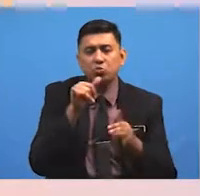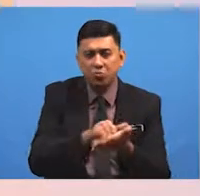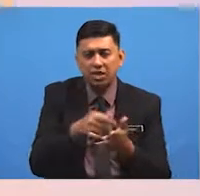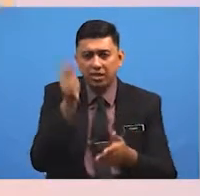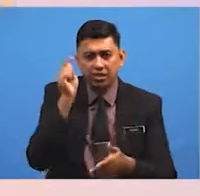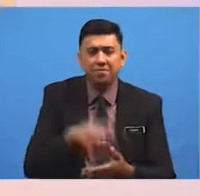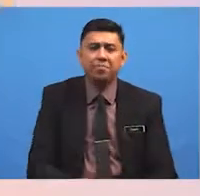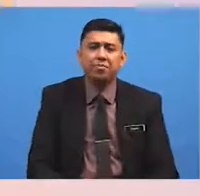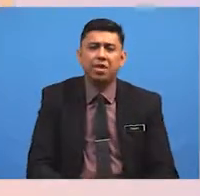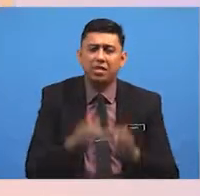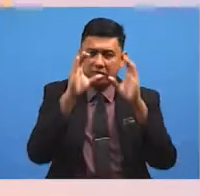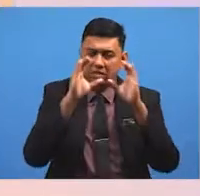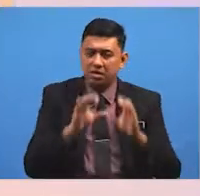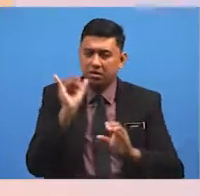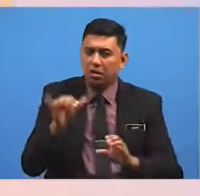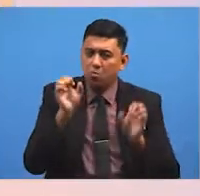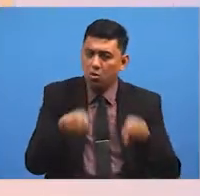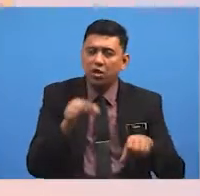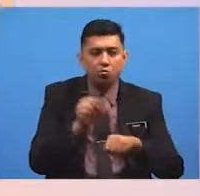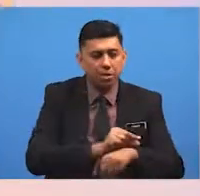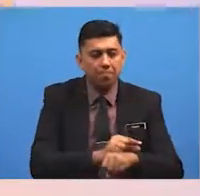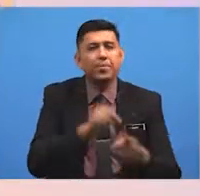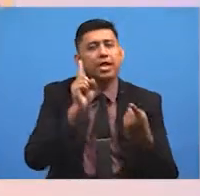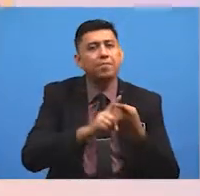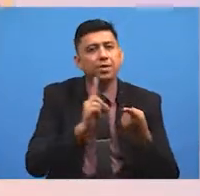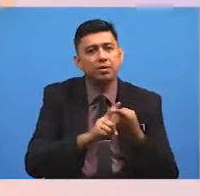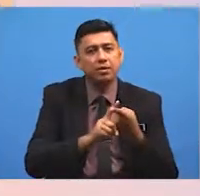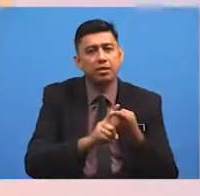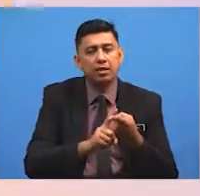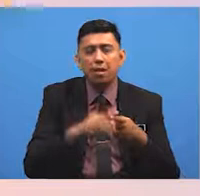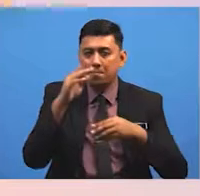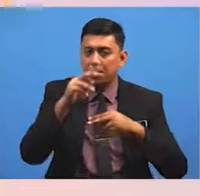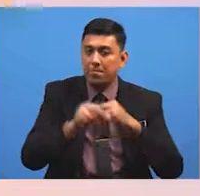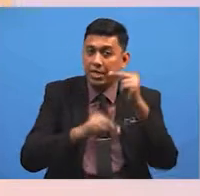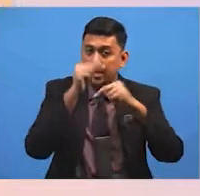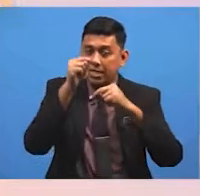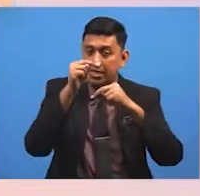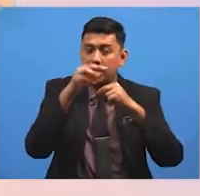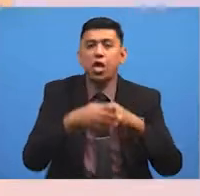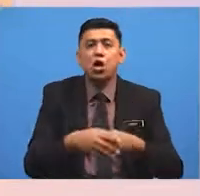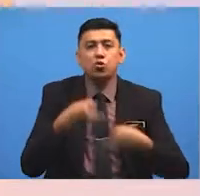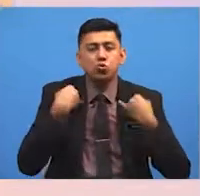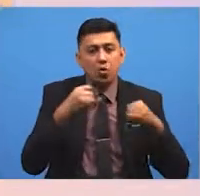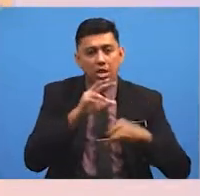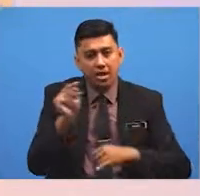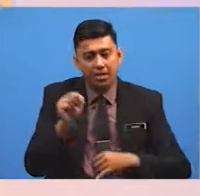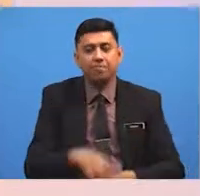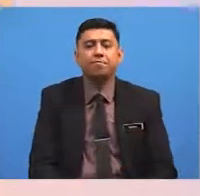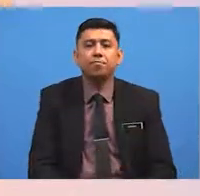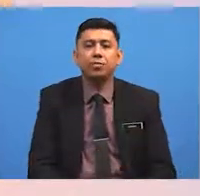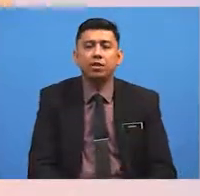aternatif yang boleh digunakan inilah pertama meningkatkan jualan seterusnya